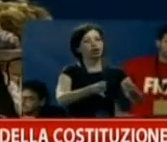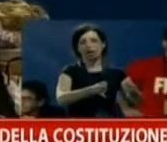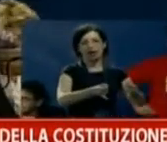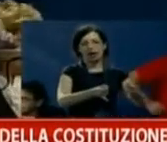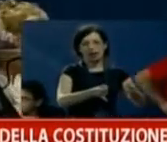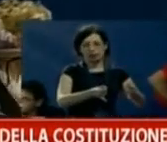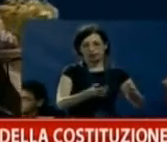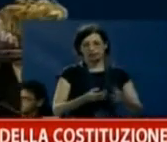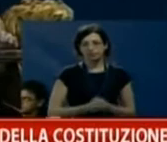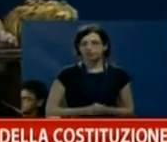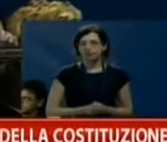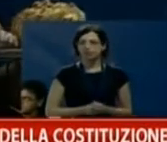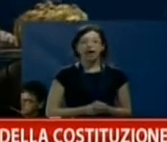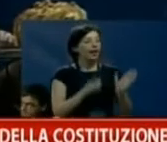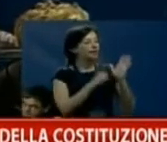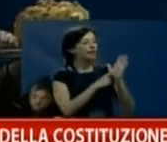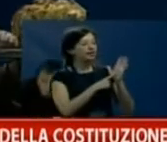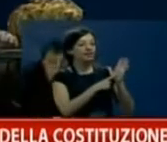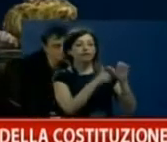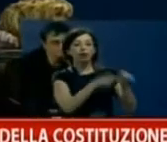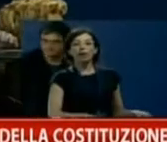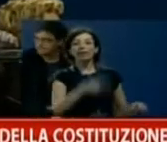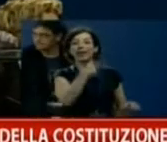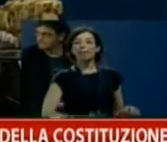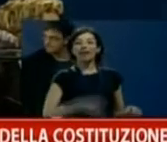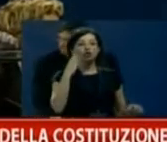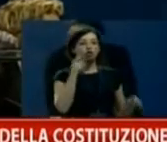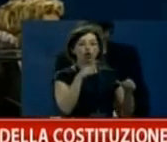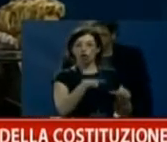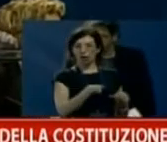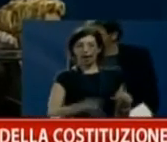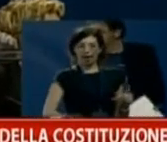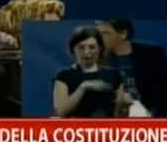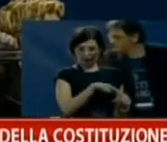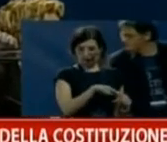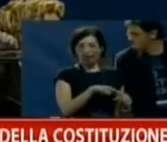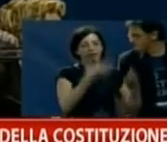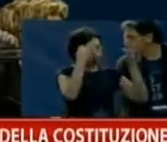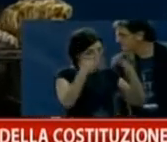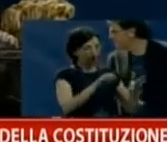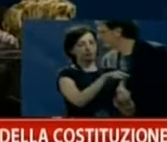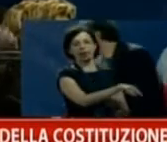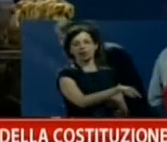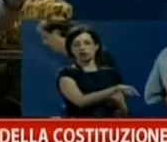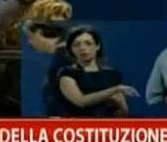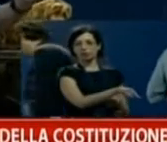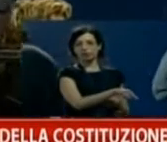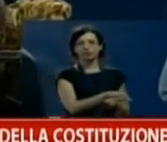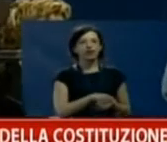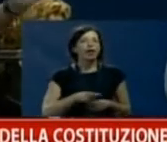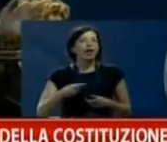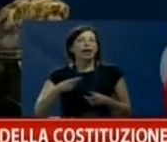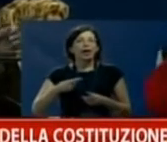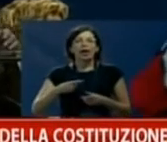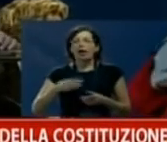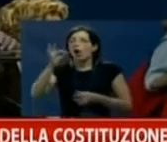in base ai diritti fondamentali delle persone e non alle decisioni più o meno discrezionali. Per carità,